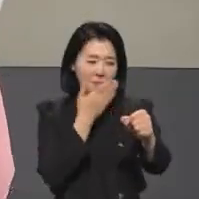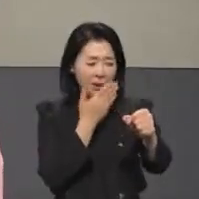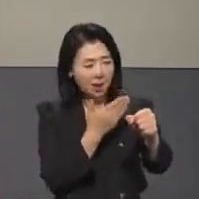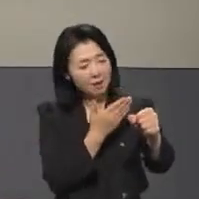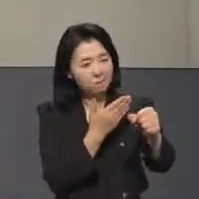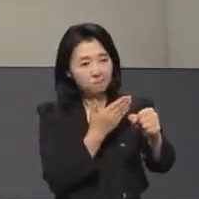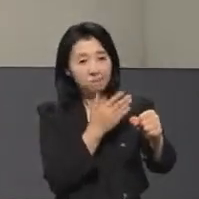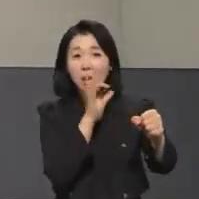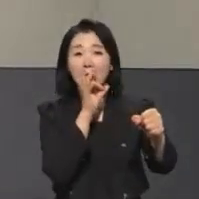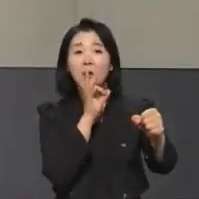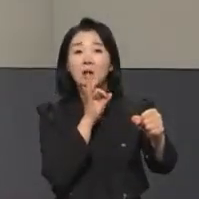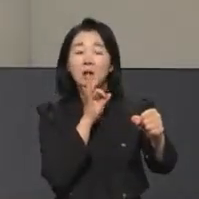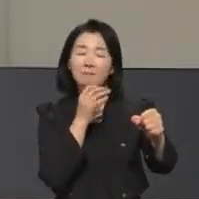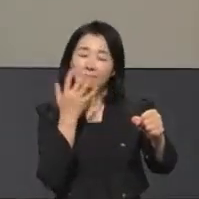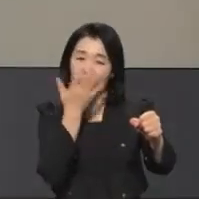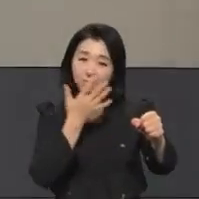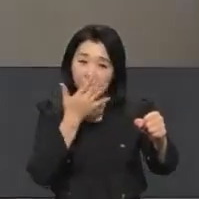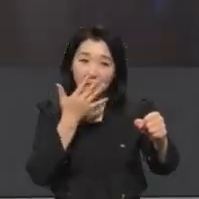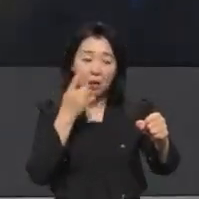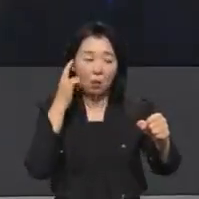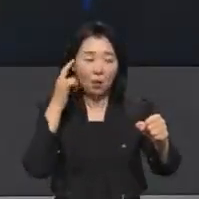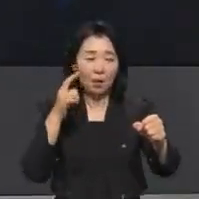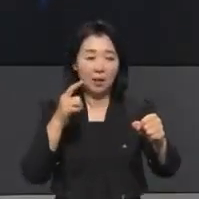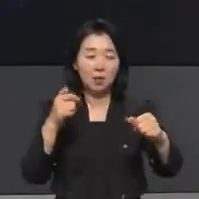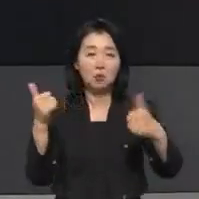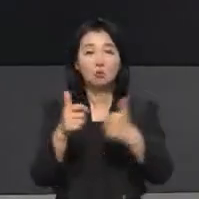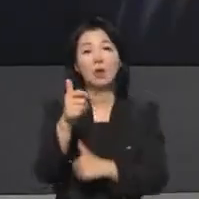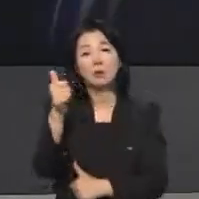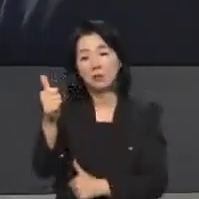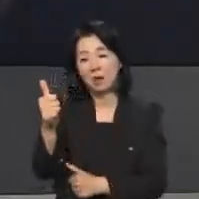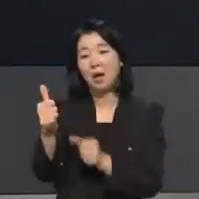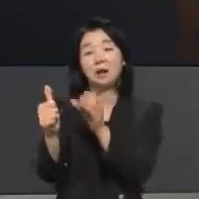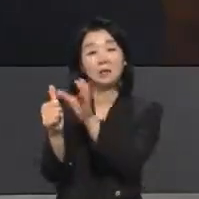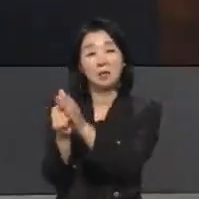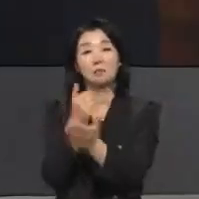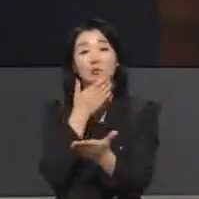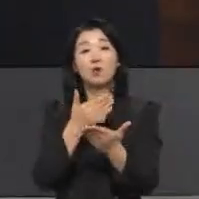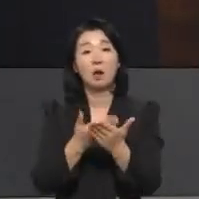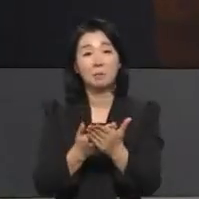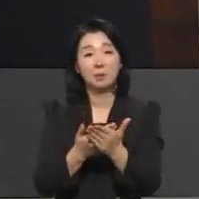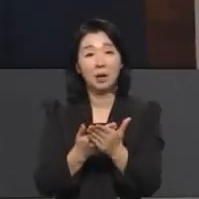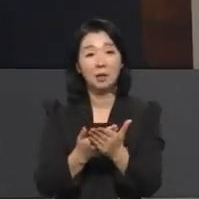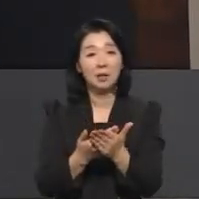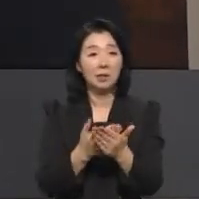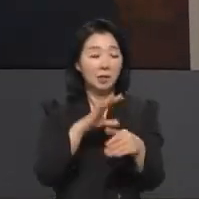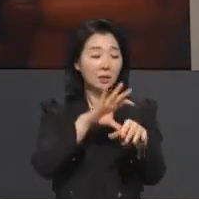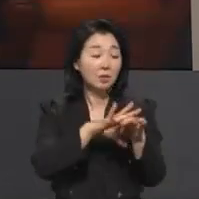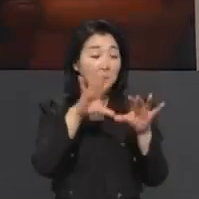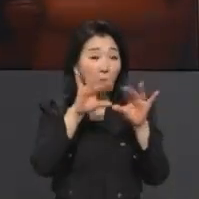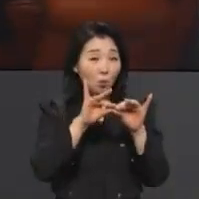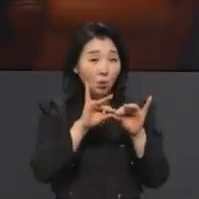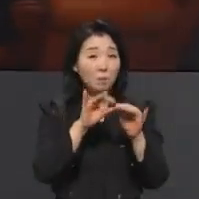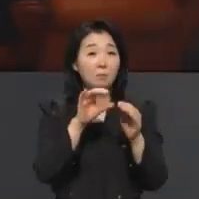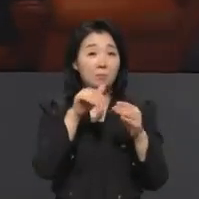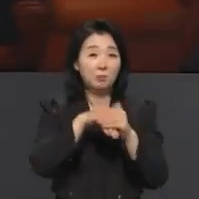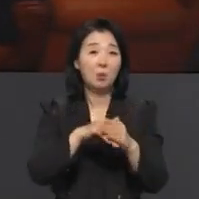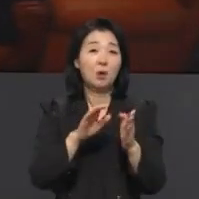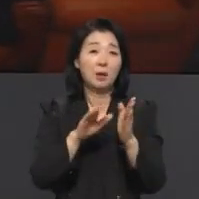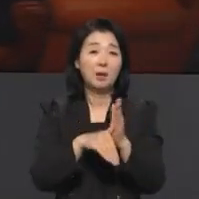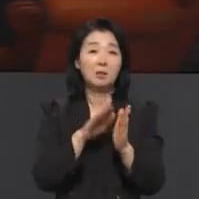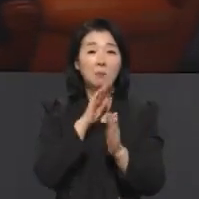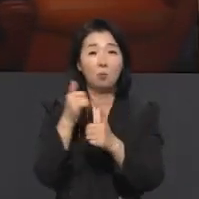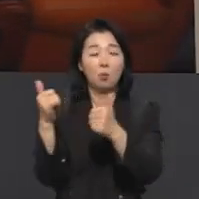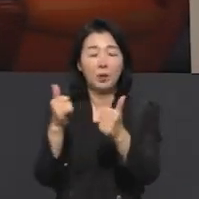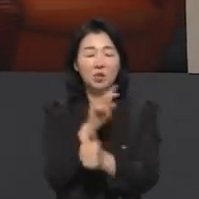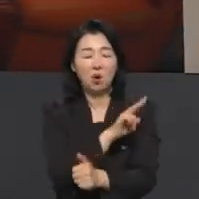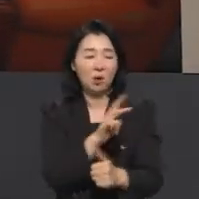있을지는 김진표 국회의장의 손에 달렸습니다. 지난번 이재명 대표 체포동의안 표결을 했던 본회의에서 김 의장은 여야가 더